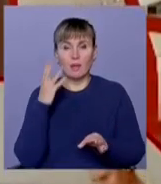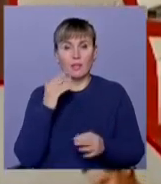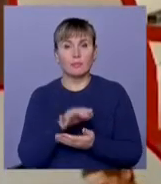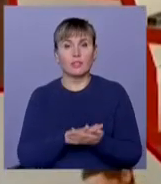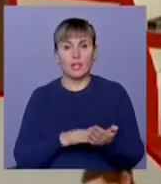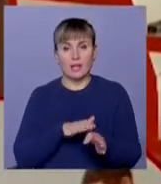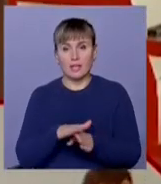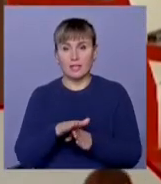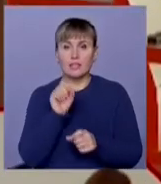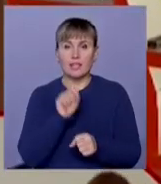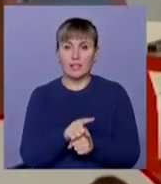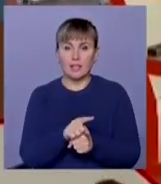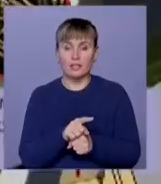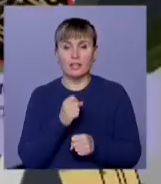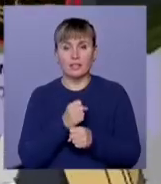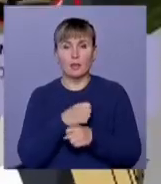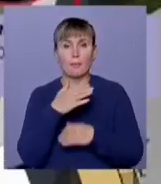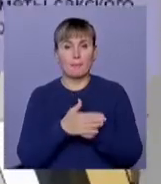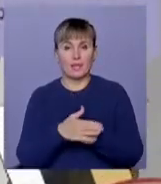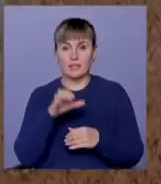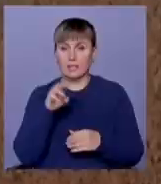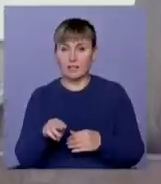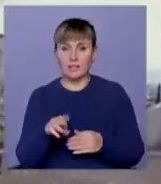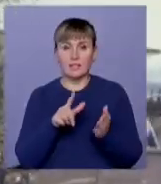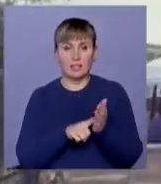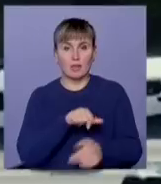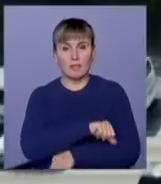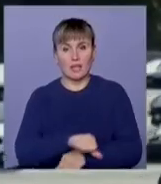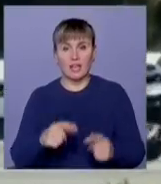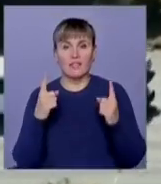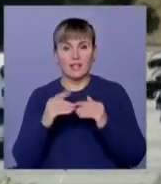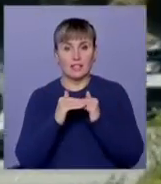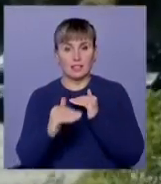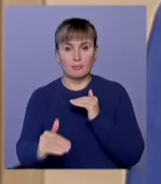продолжается реализация задач, поставленных президентом в статье «7 граней Великой степи».